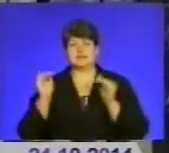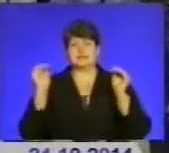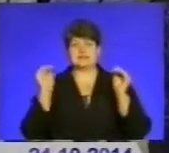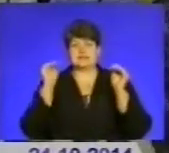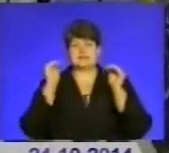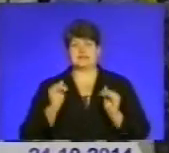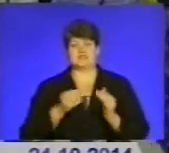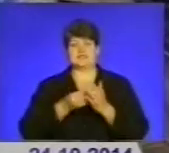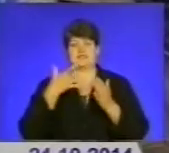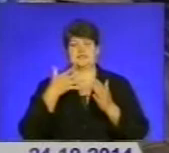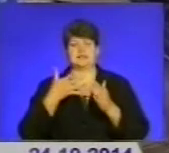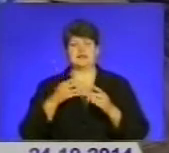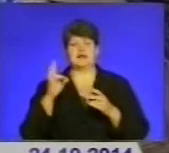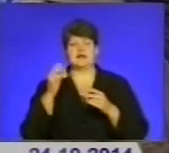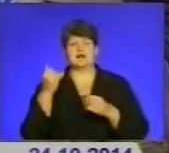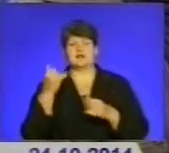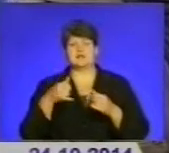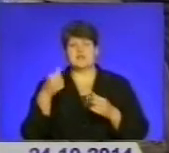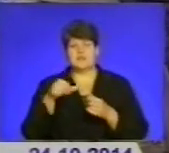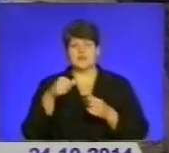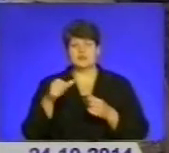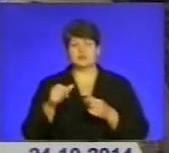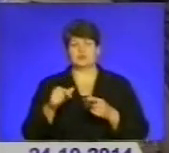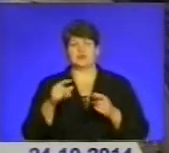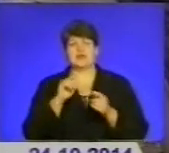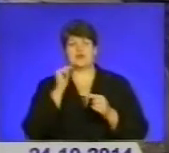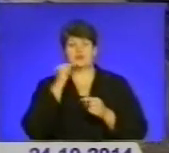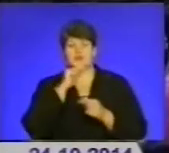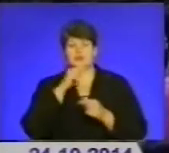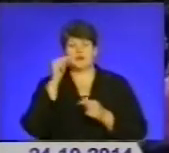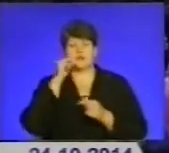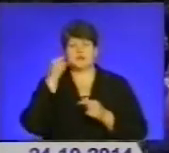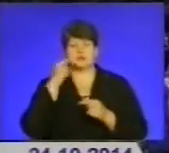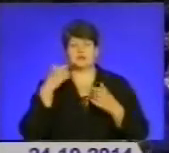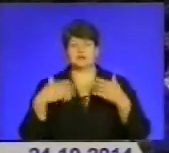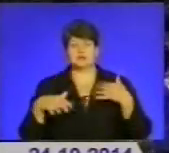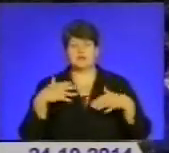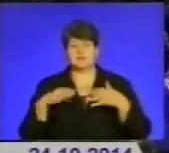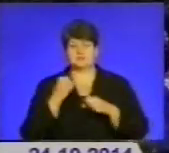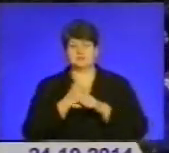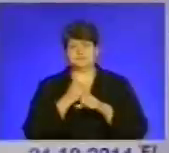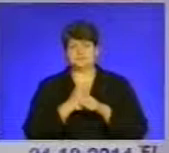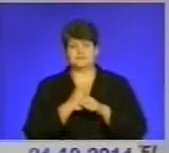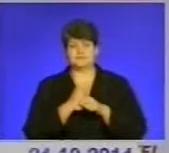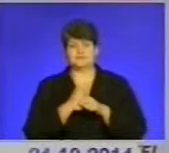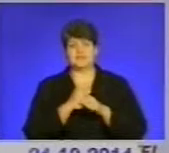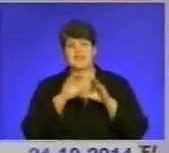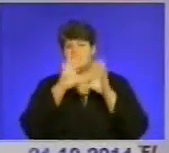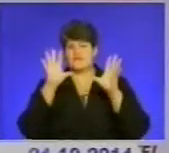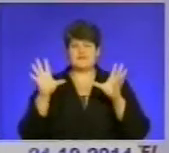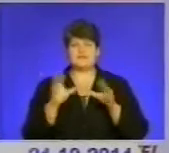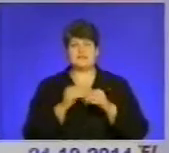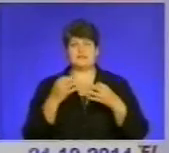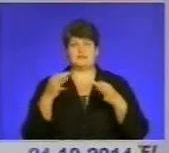нафту економіка Росії послаблюється. І це означає перемогу України, відзначила Юлія Тимошенко. Всі